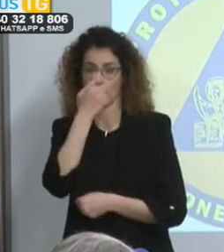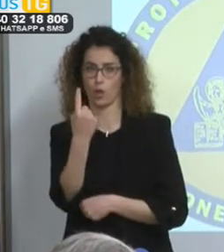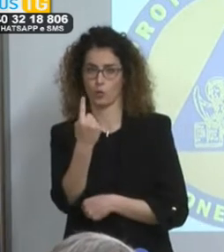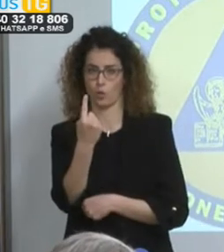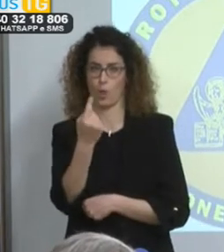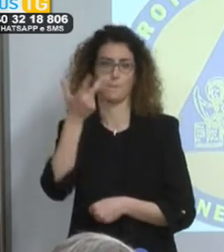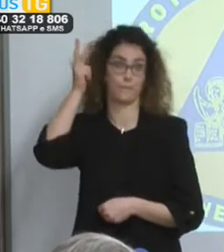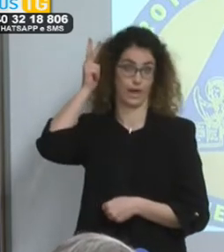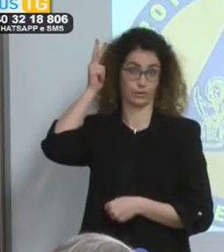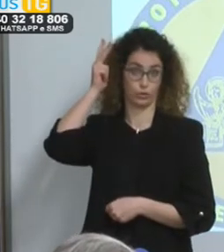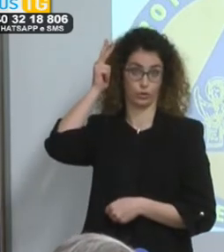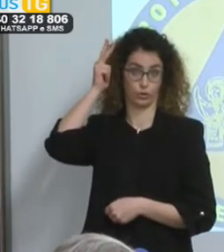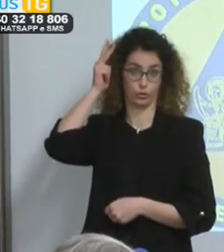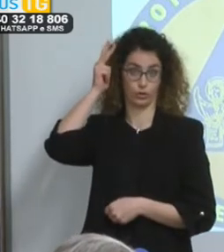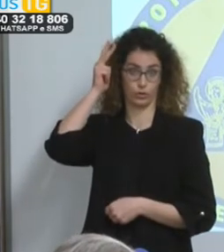di marzo,